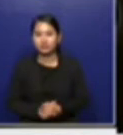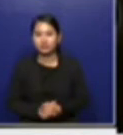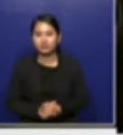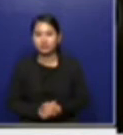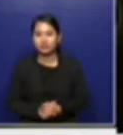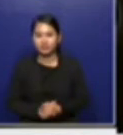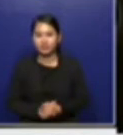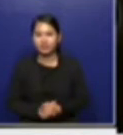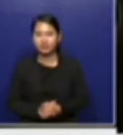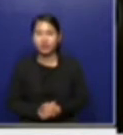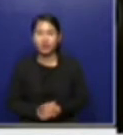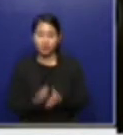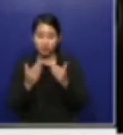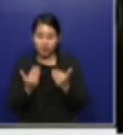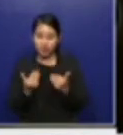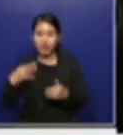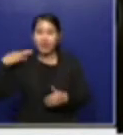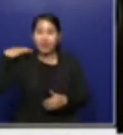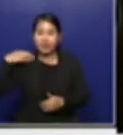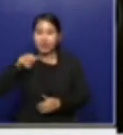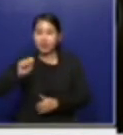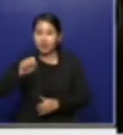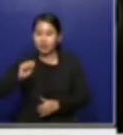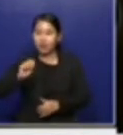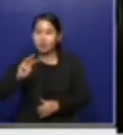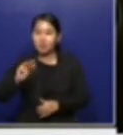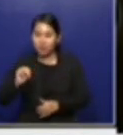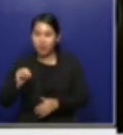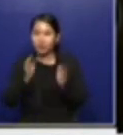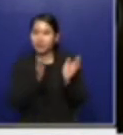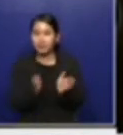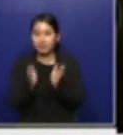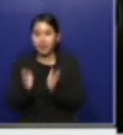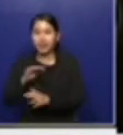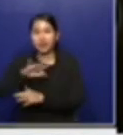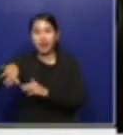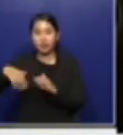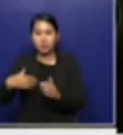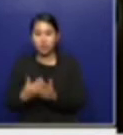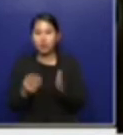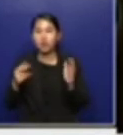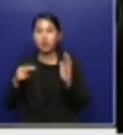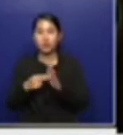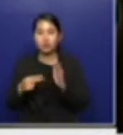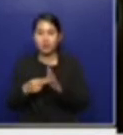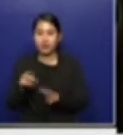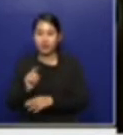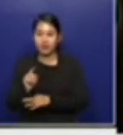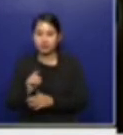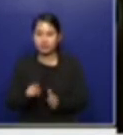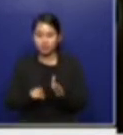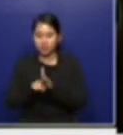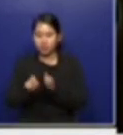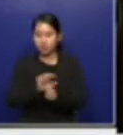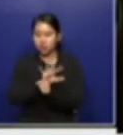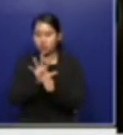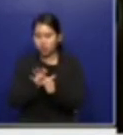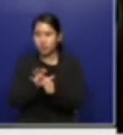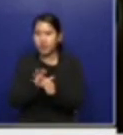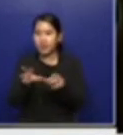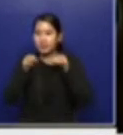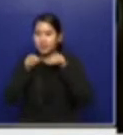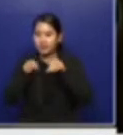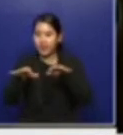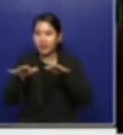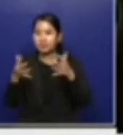การทั้งหมดเนี่ยเรียนว่าขณะนี้เนี่ยถือว่าไม่มีโรคโควิดในประเทศไทยยก